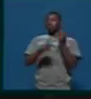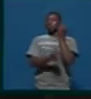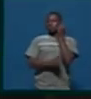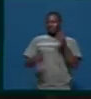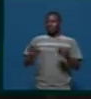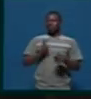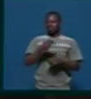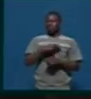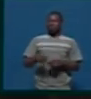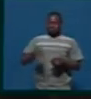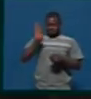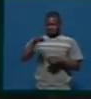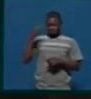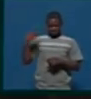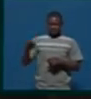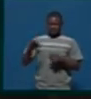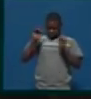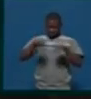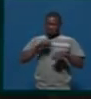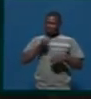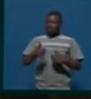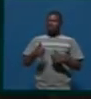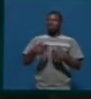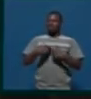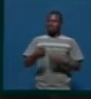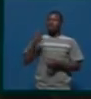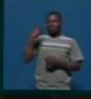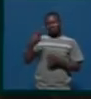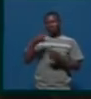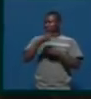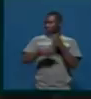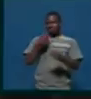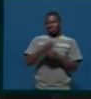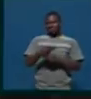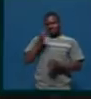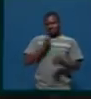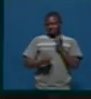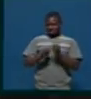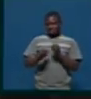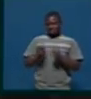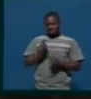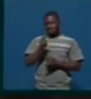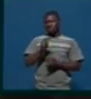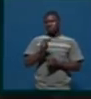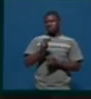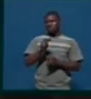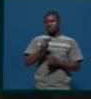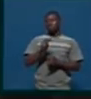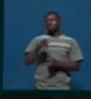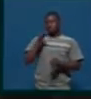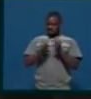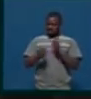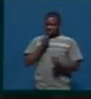la possibilité d'avoir la double nationalité si l'État, le pays d'origine, ne dit pas clairement, n'exprime